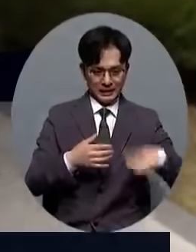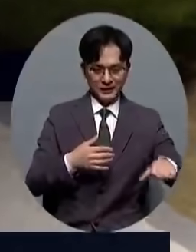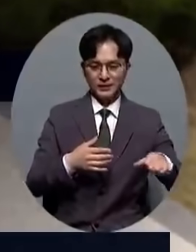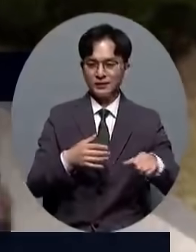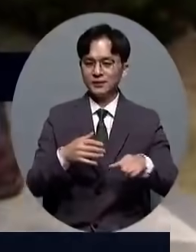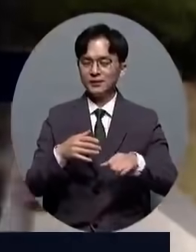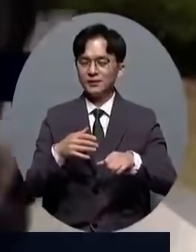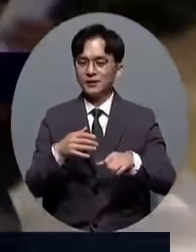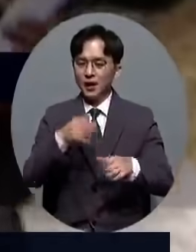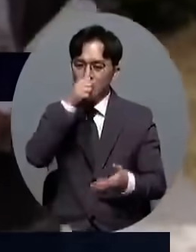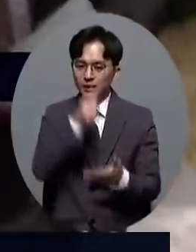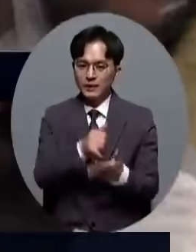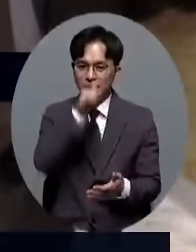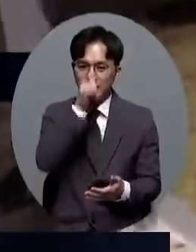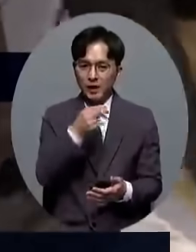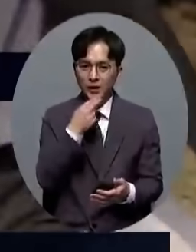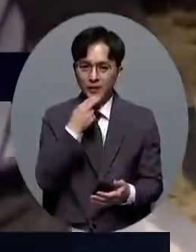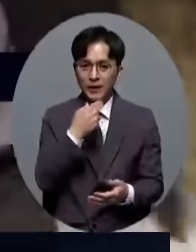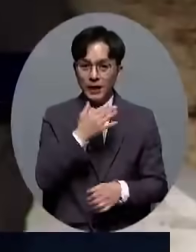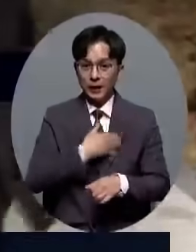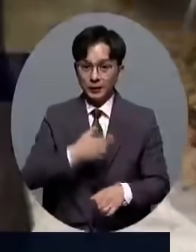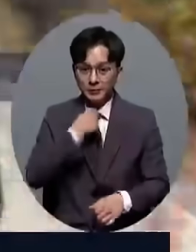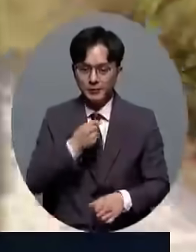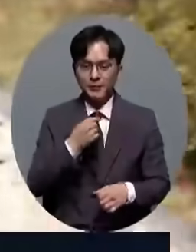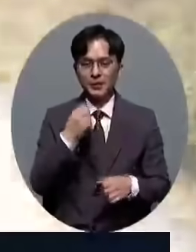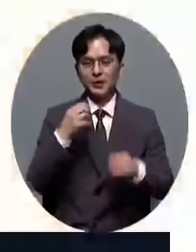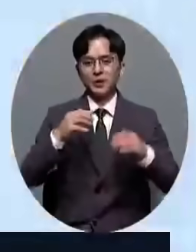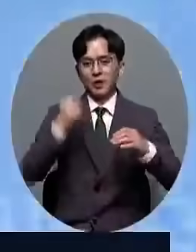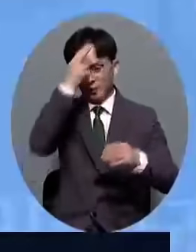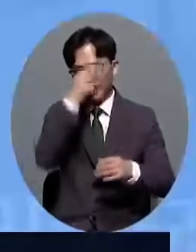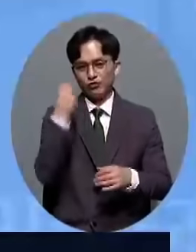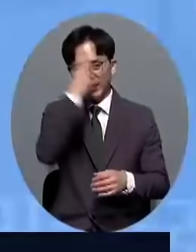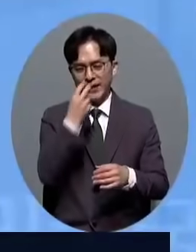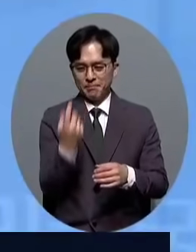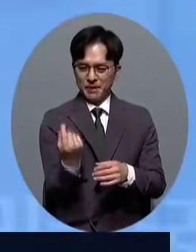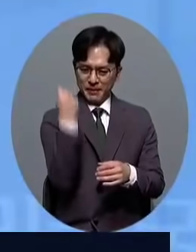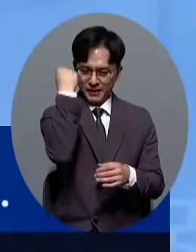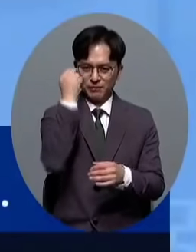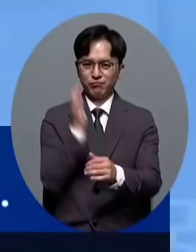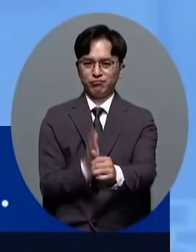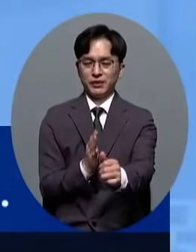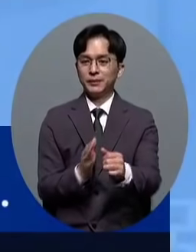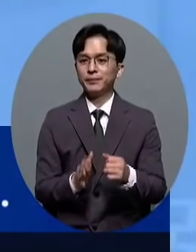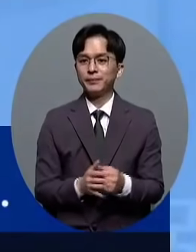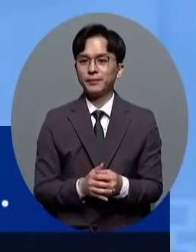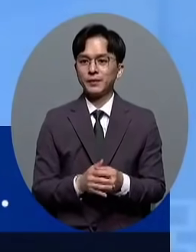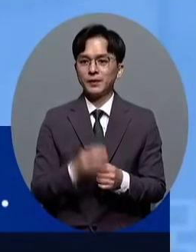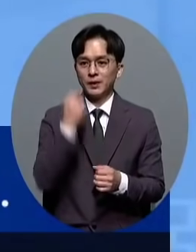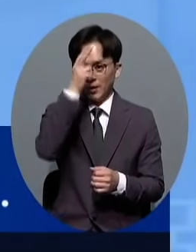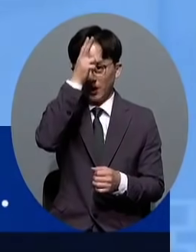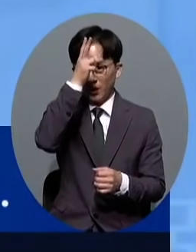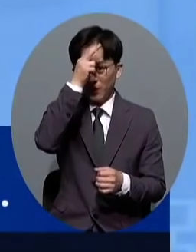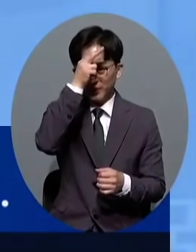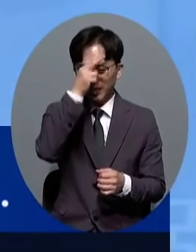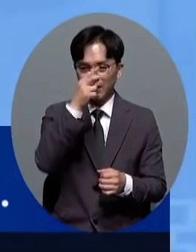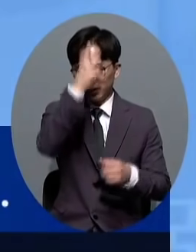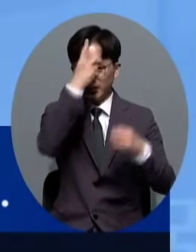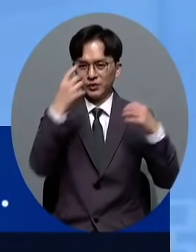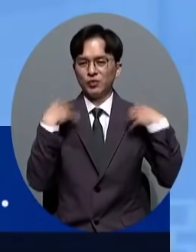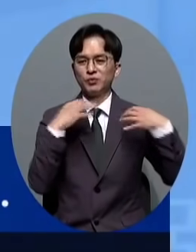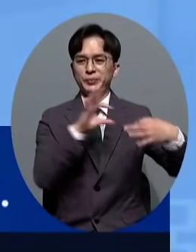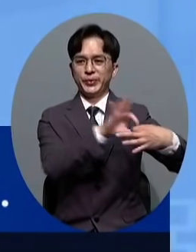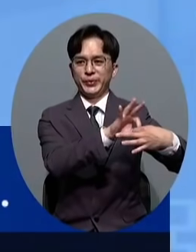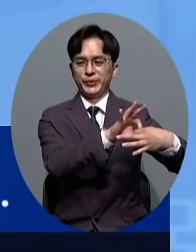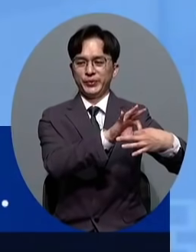꾸려 신속하고 철저한 수사를 해달라고 요청했습니다. 정권 친화적인 성향으로 구성되어 있어